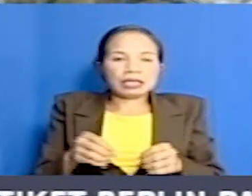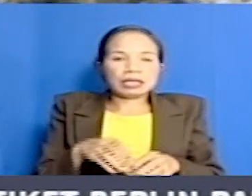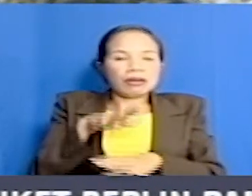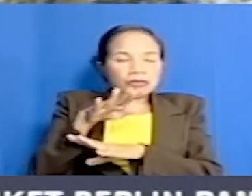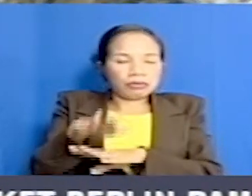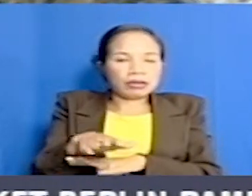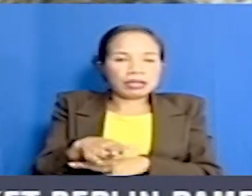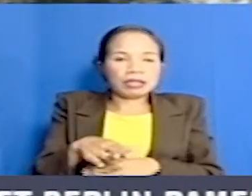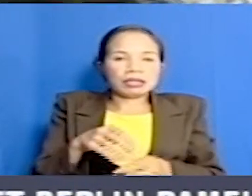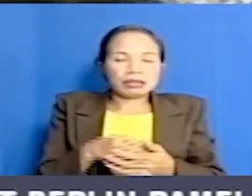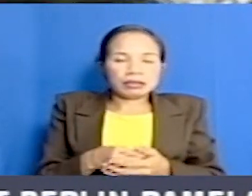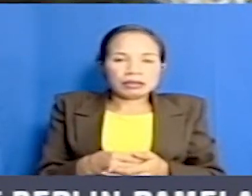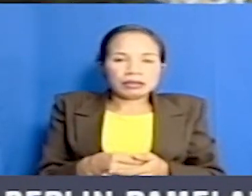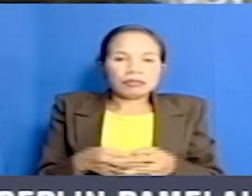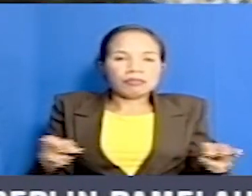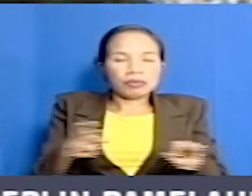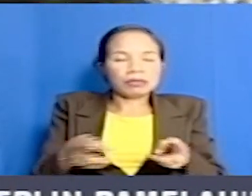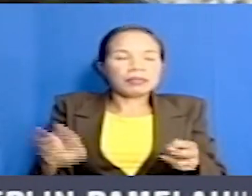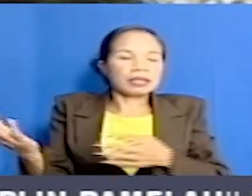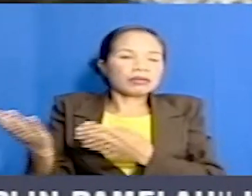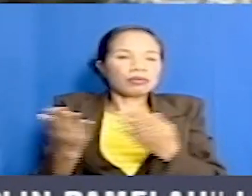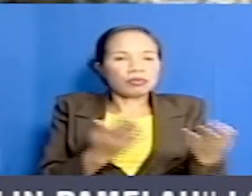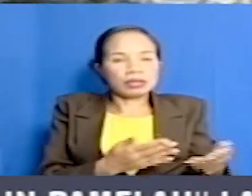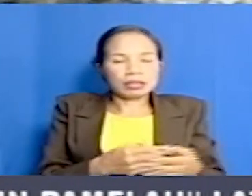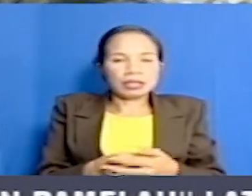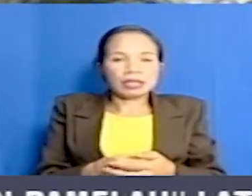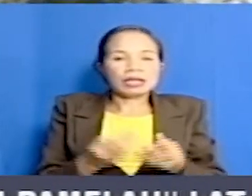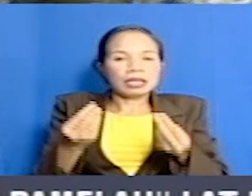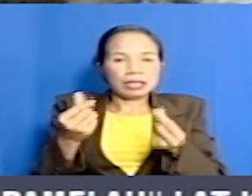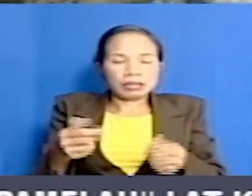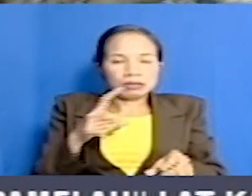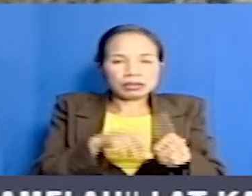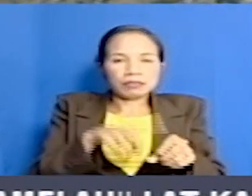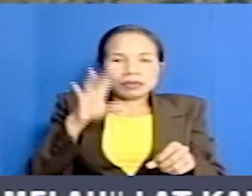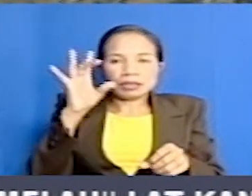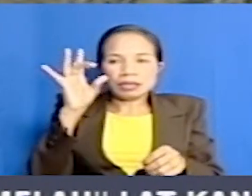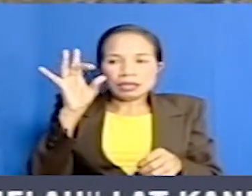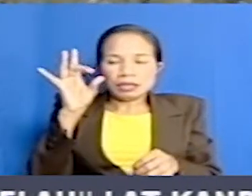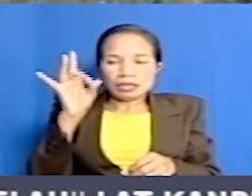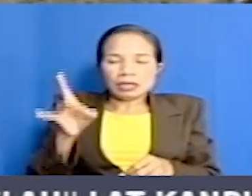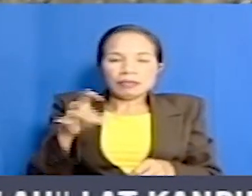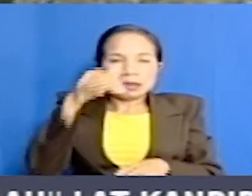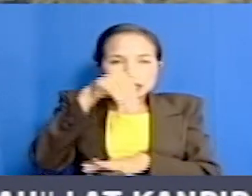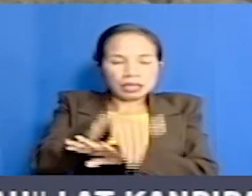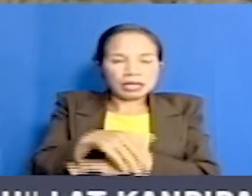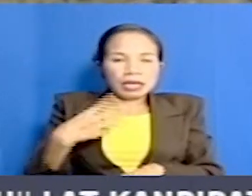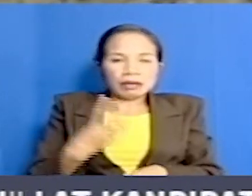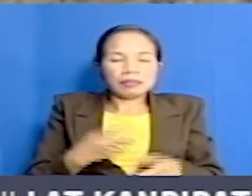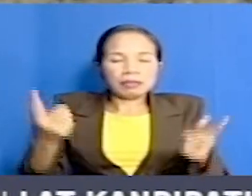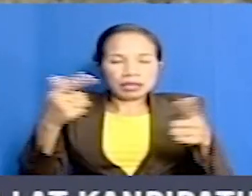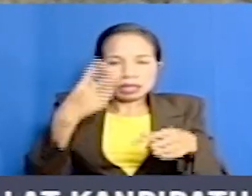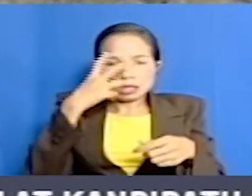lori. Lori asa mota tun lorai kne to jam dela pang kalan sirna ambele tun mai hare rahenek